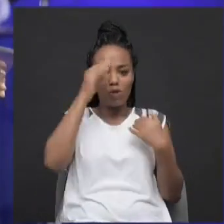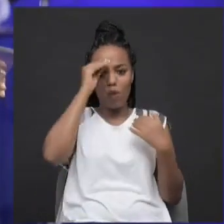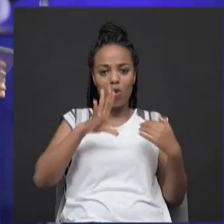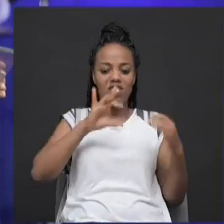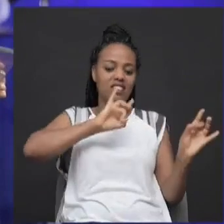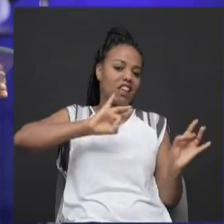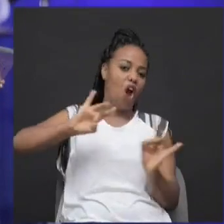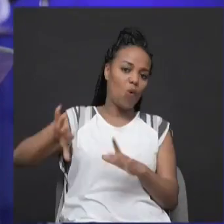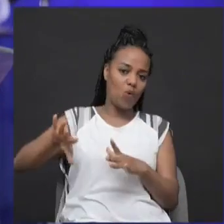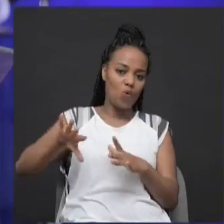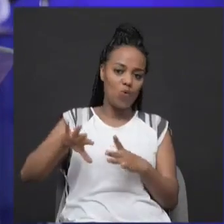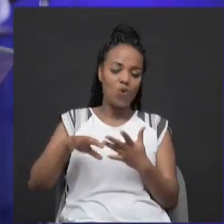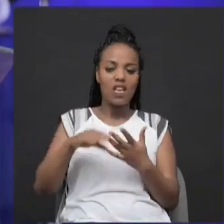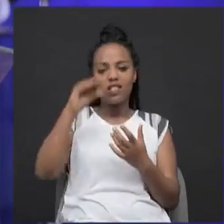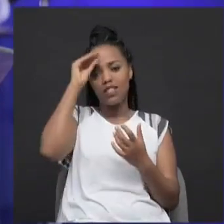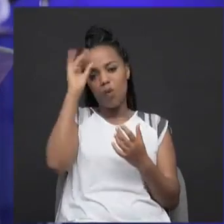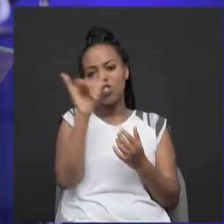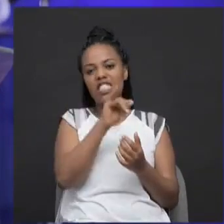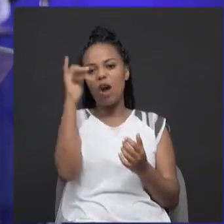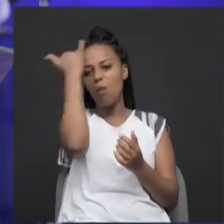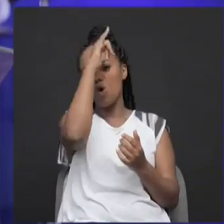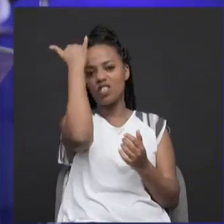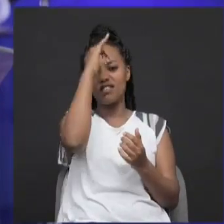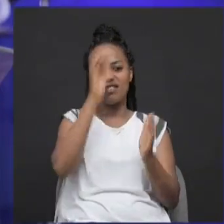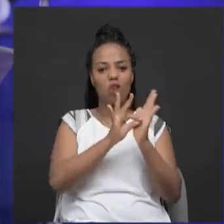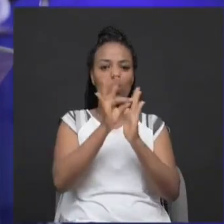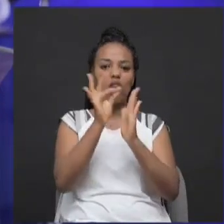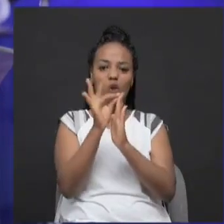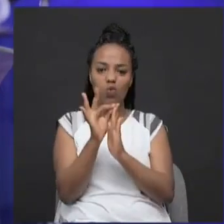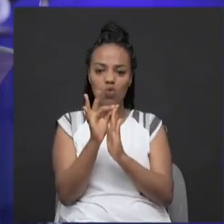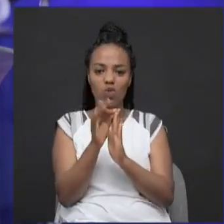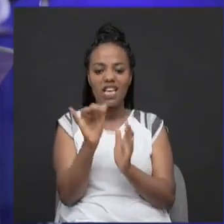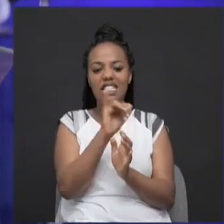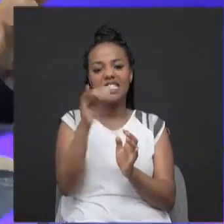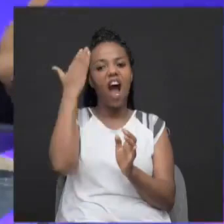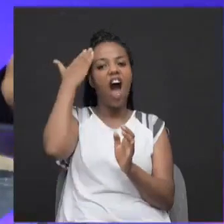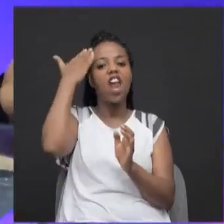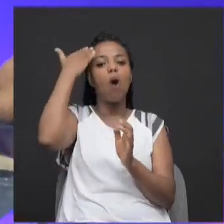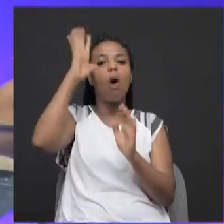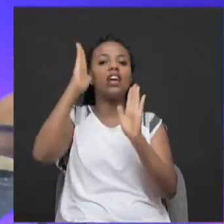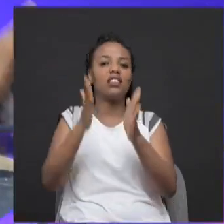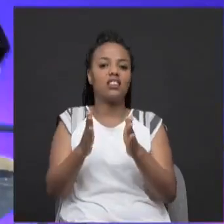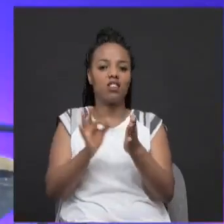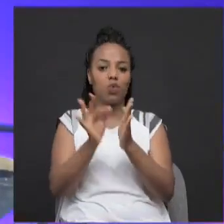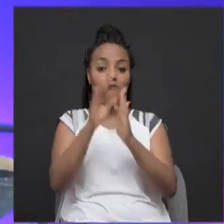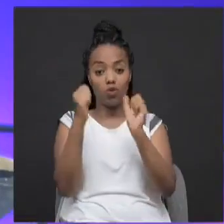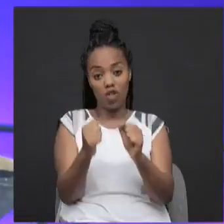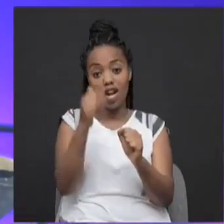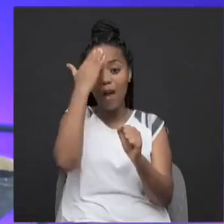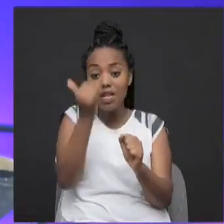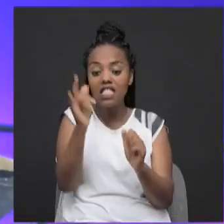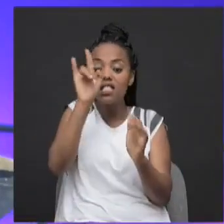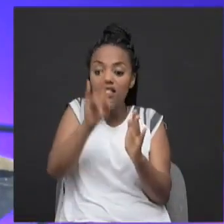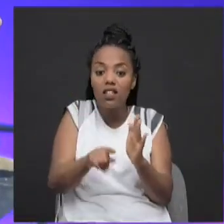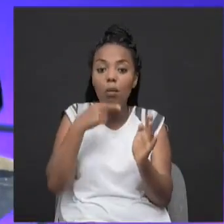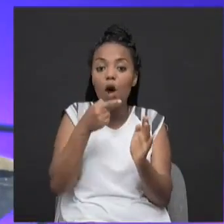ልትናቁ ሰዎች እንደ ሞኝ ሊቆጥሯችሁ እንደ አላዋቂ ሊቆጥሯችሁ ይችላሉ ለምን ዝቅ